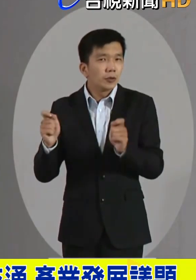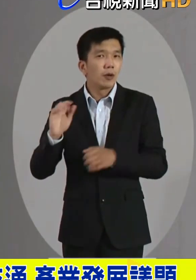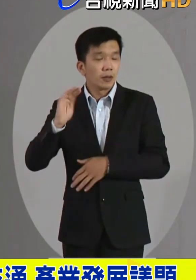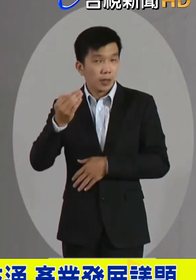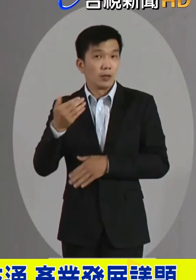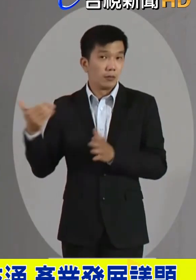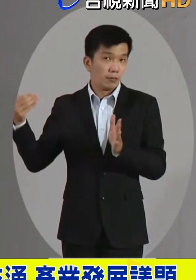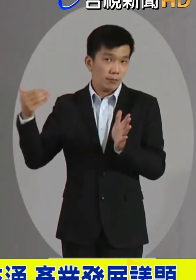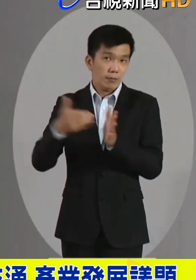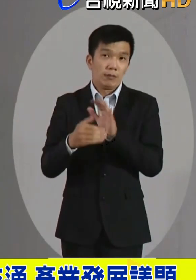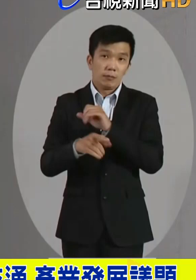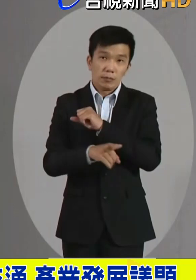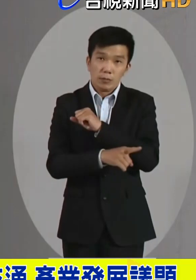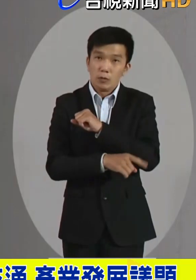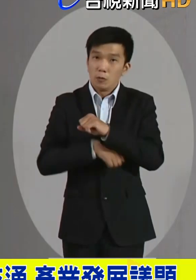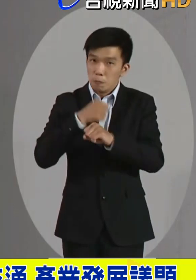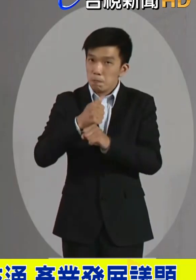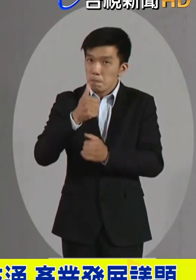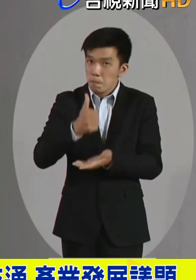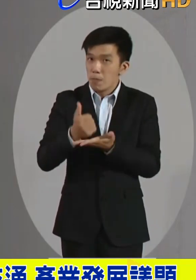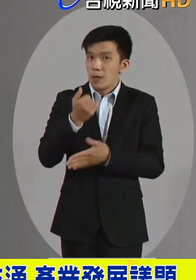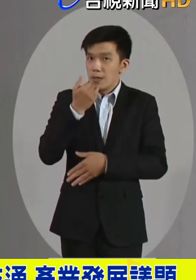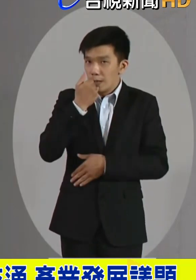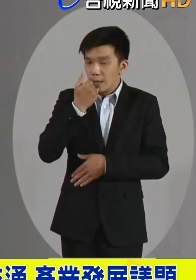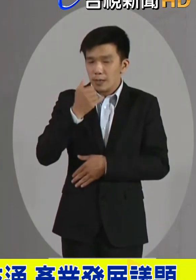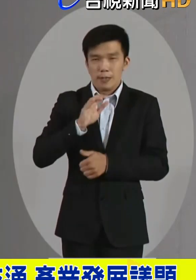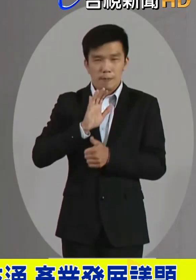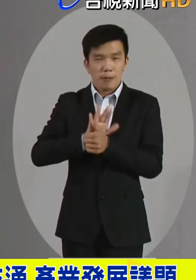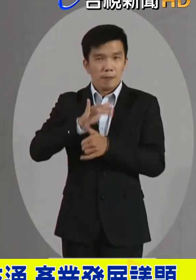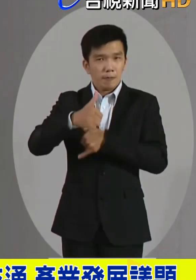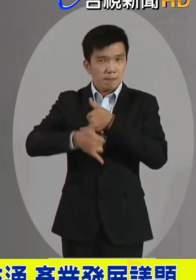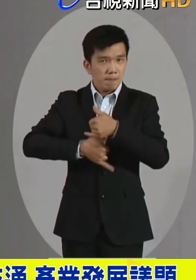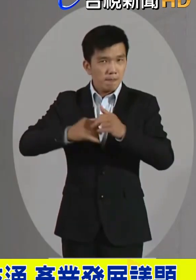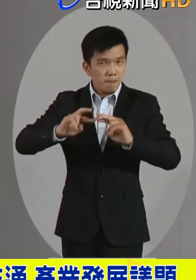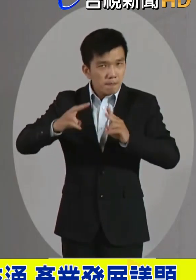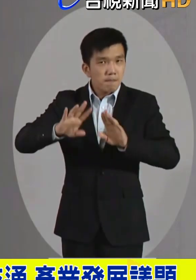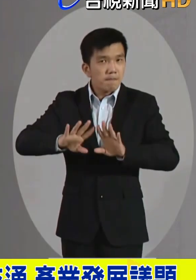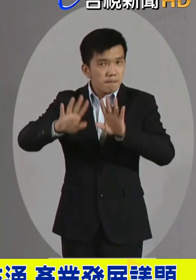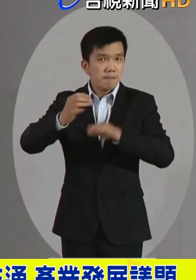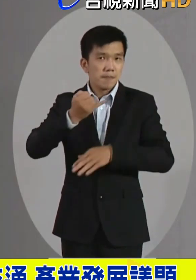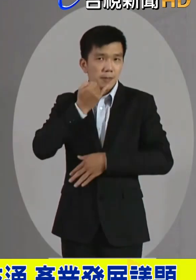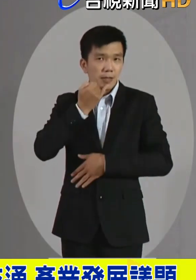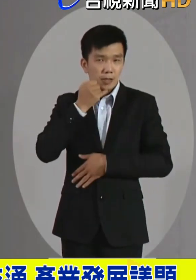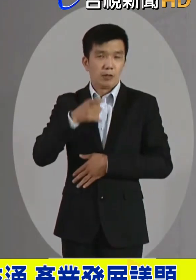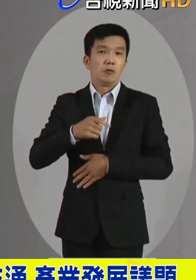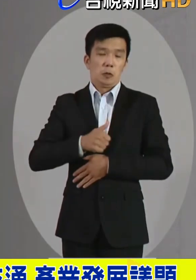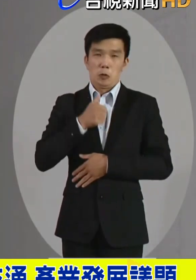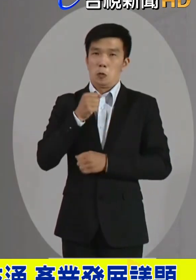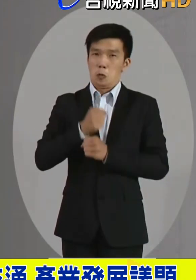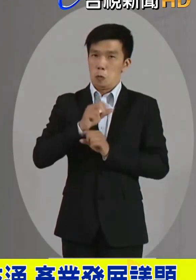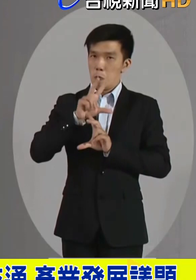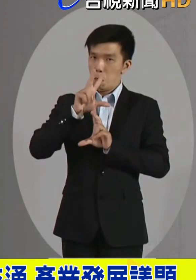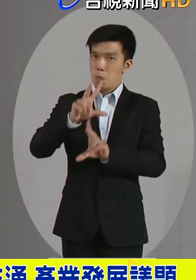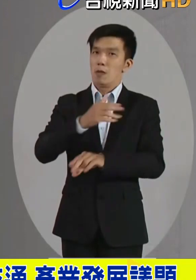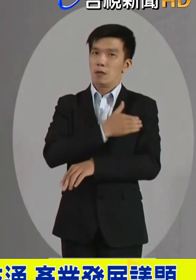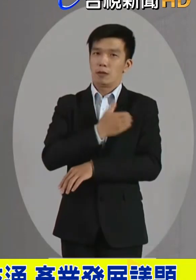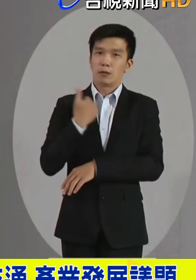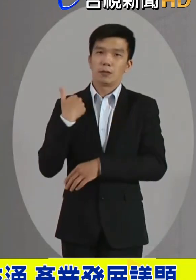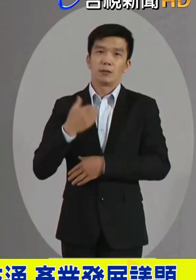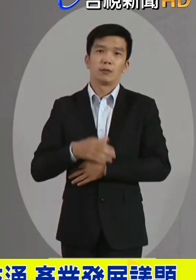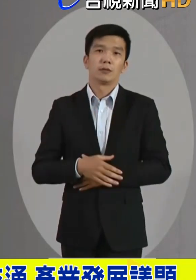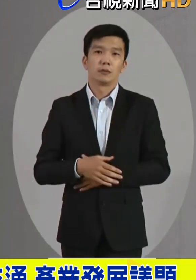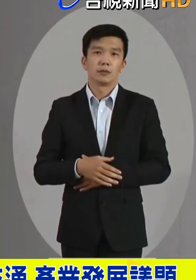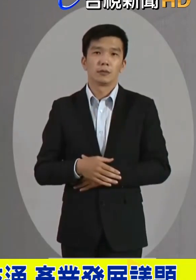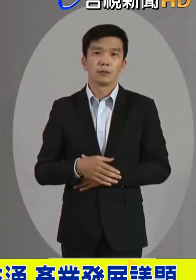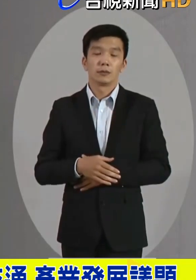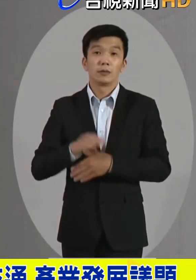得到，也可以真实的改善，这才是最务实而且是最基础的做法。未